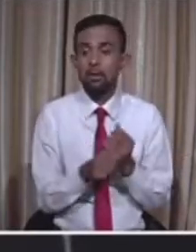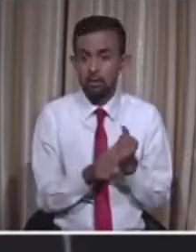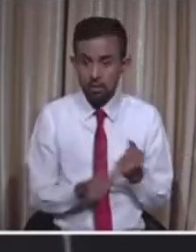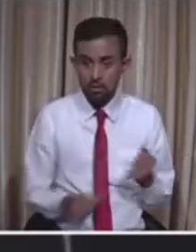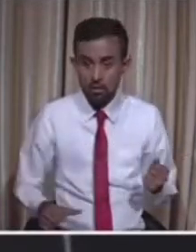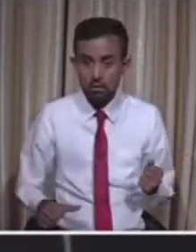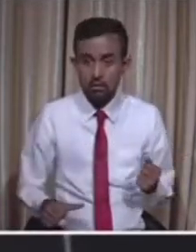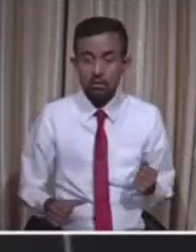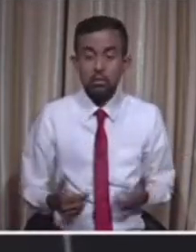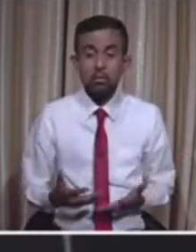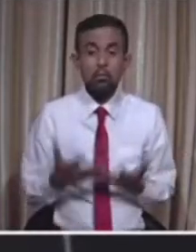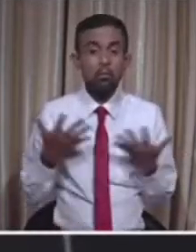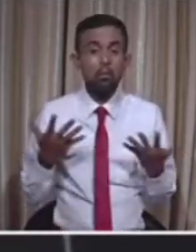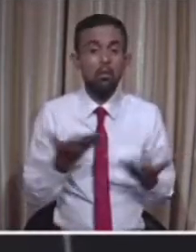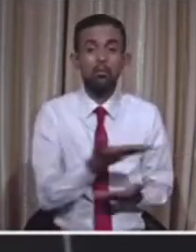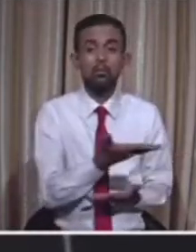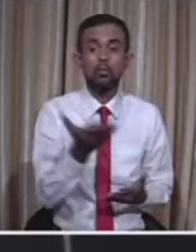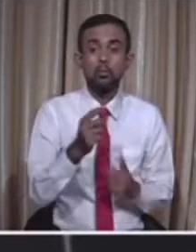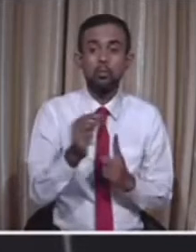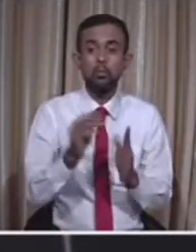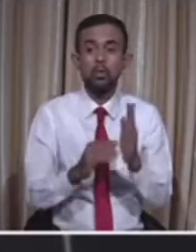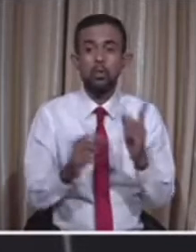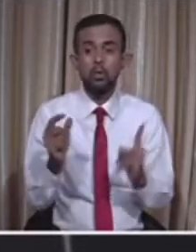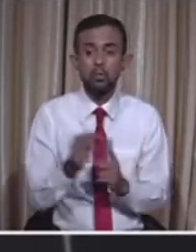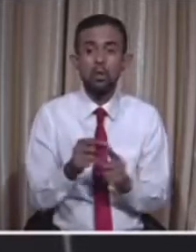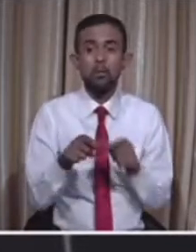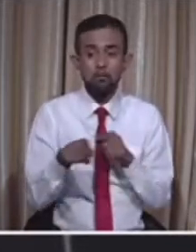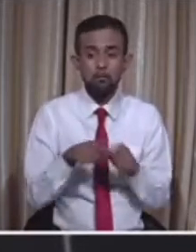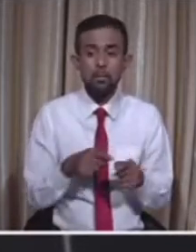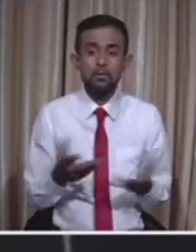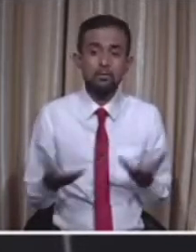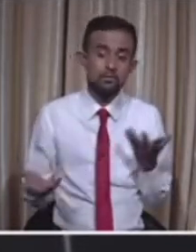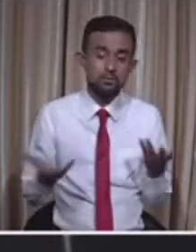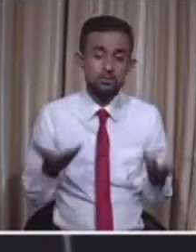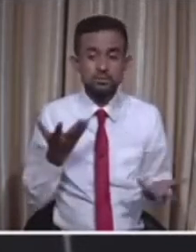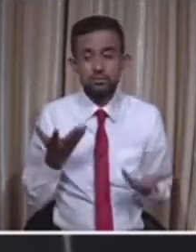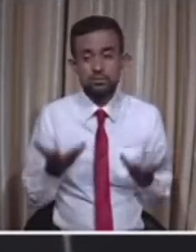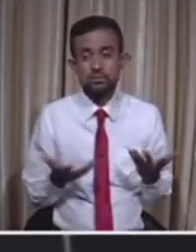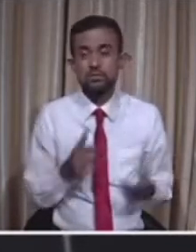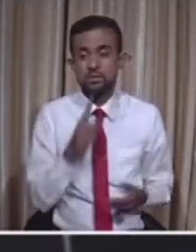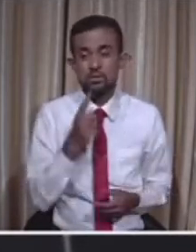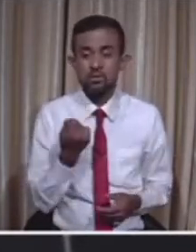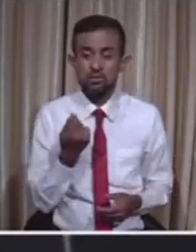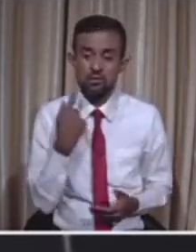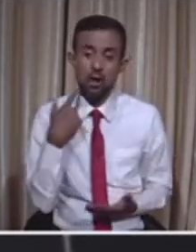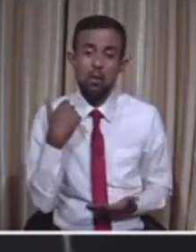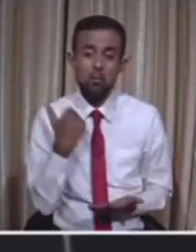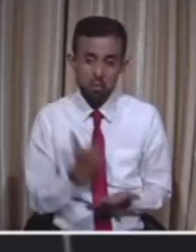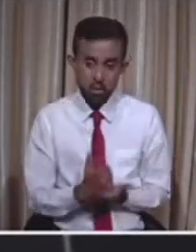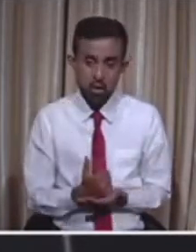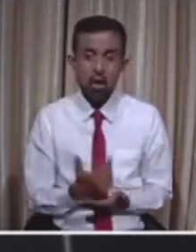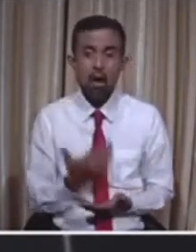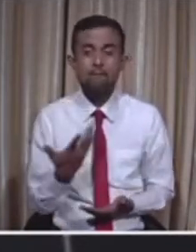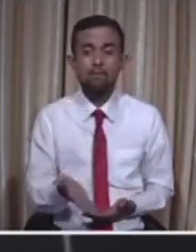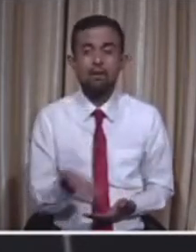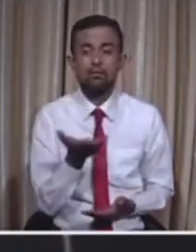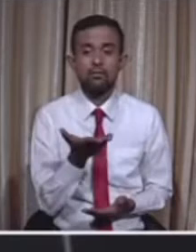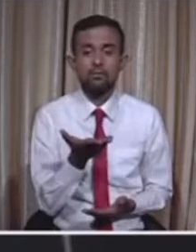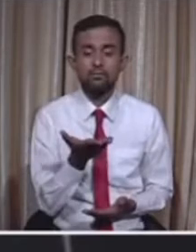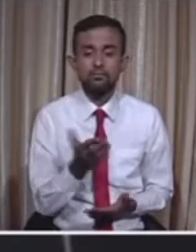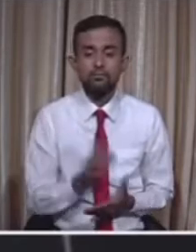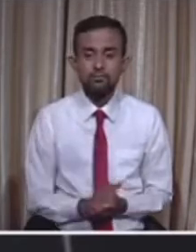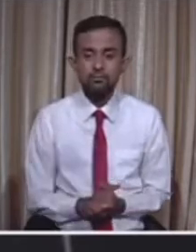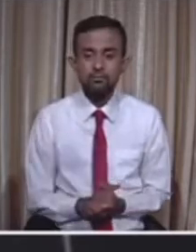karana ati bahutareyak mantriwaru menna mekin asarrakamata mekin aarthika margamata muhuna dena aya